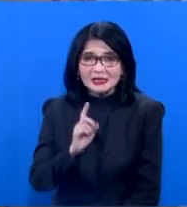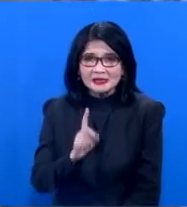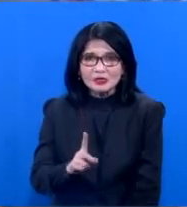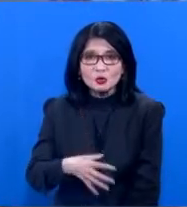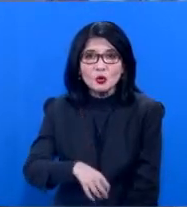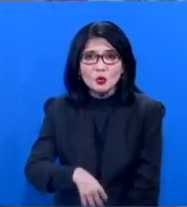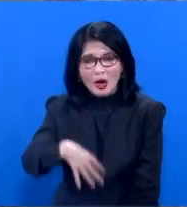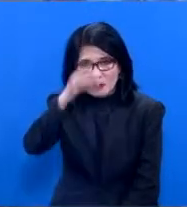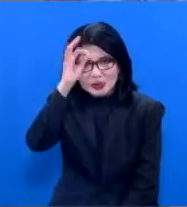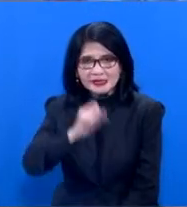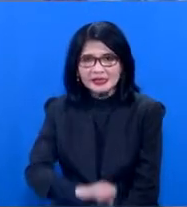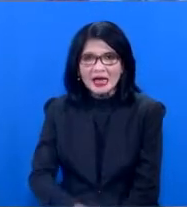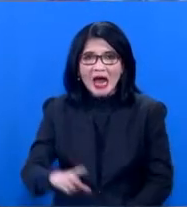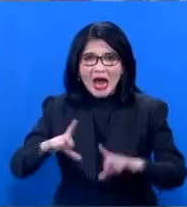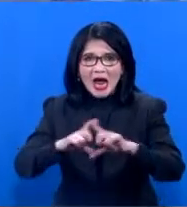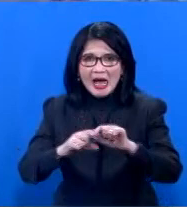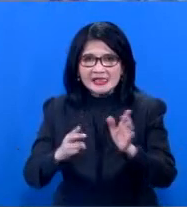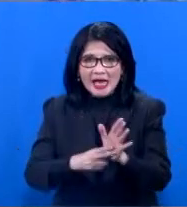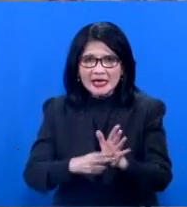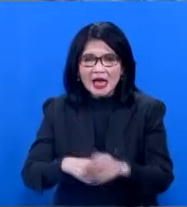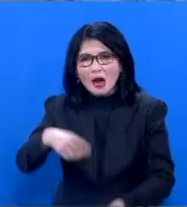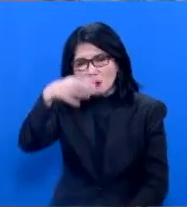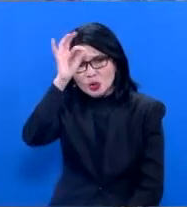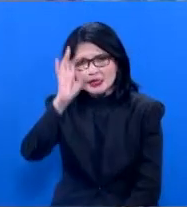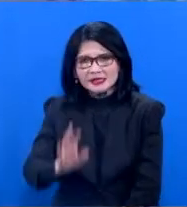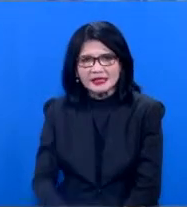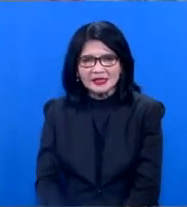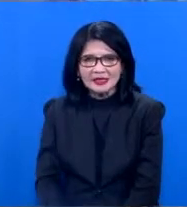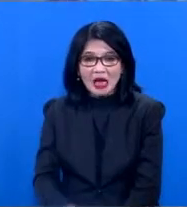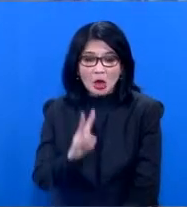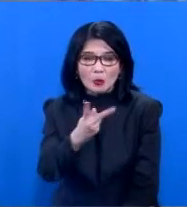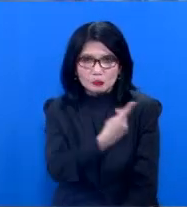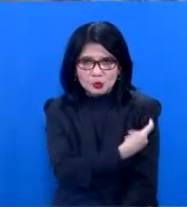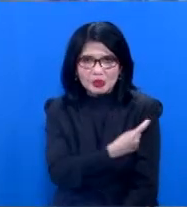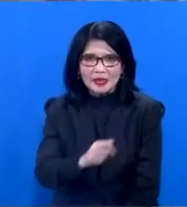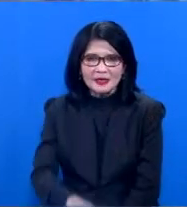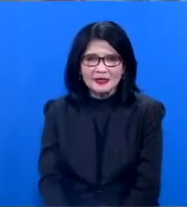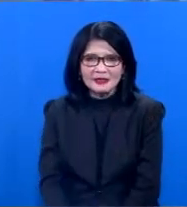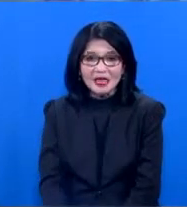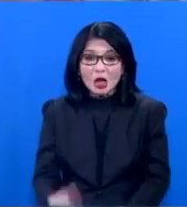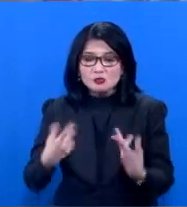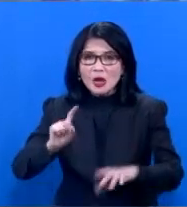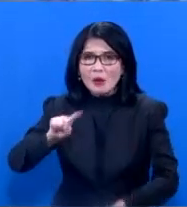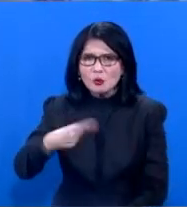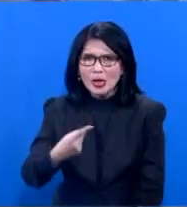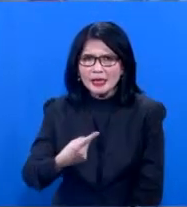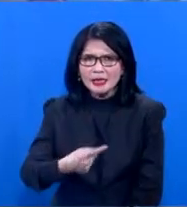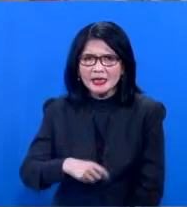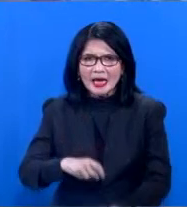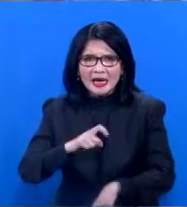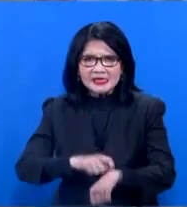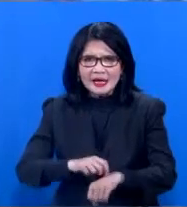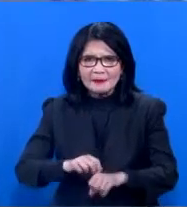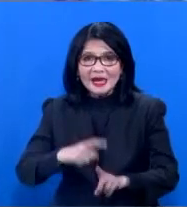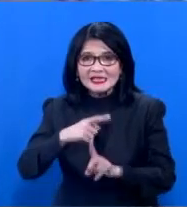Polri dan juga ASN Polri melaksanakan kegiatan penyuntikan vaksin. Dan sudah kita mulai pada pukul